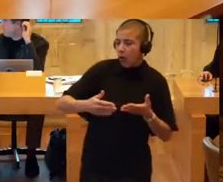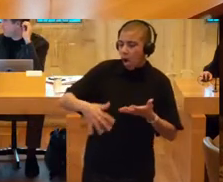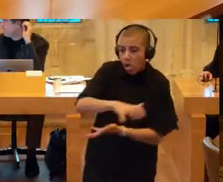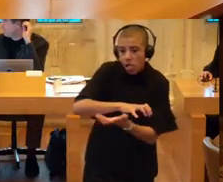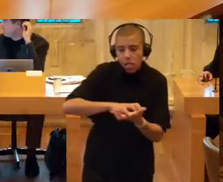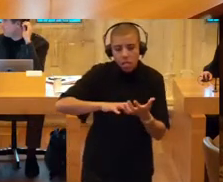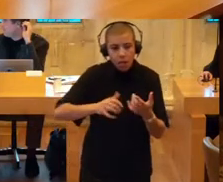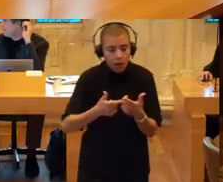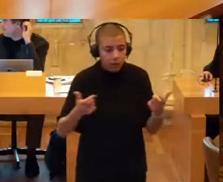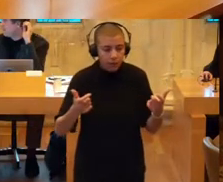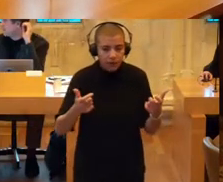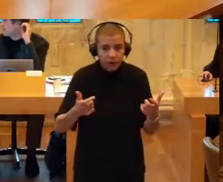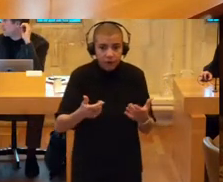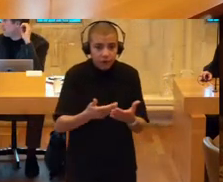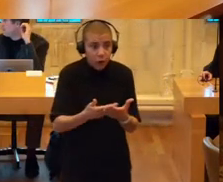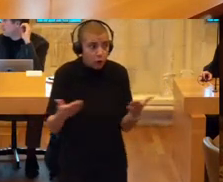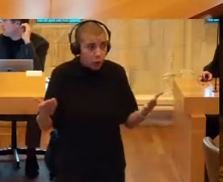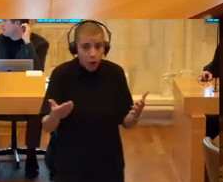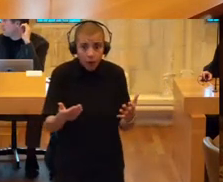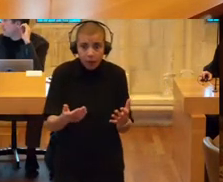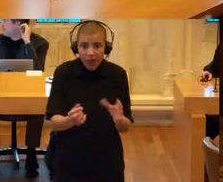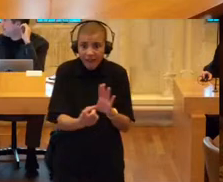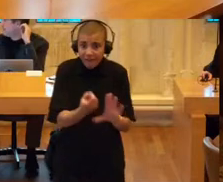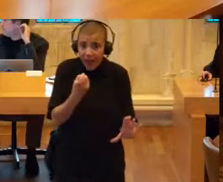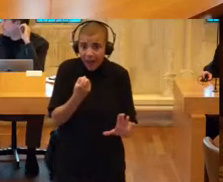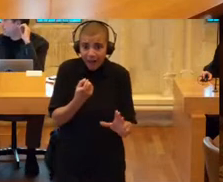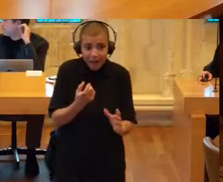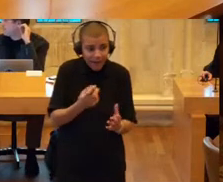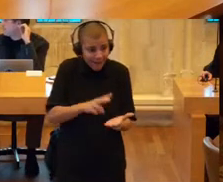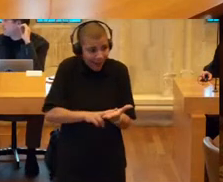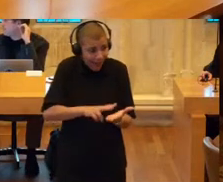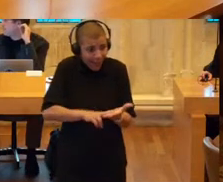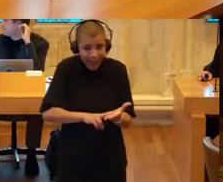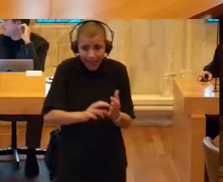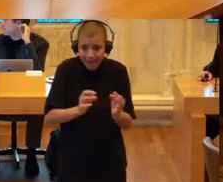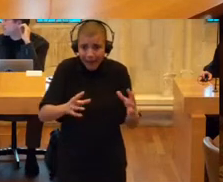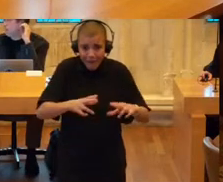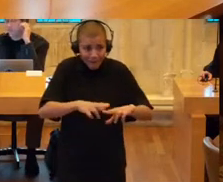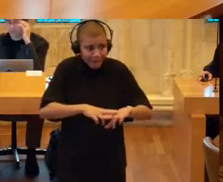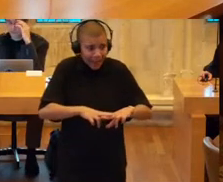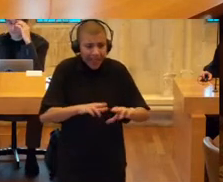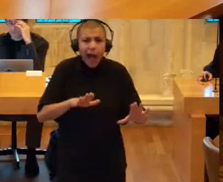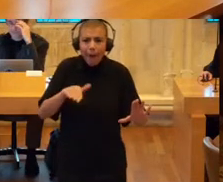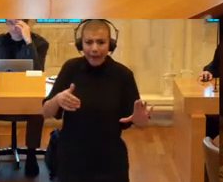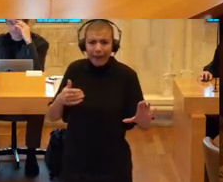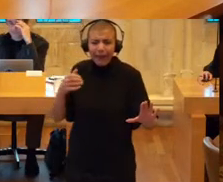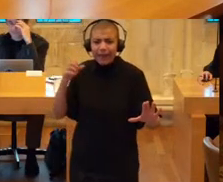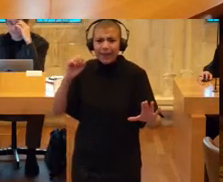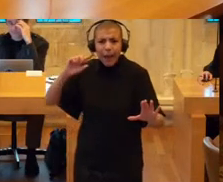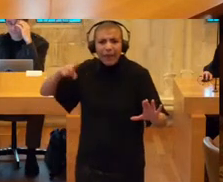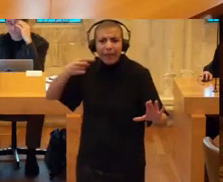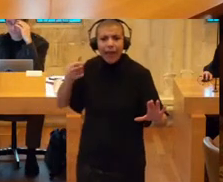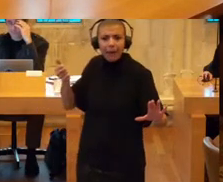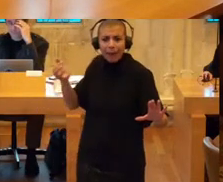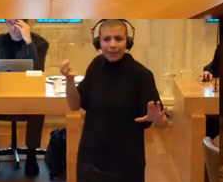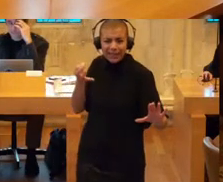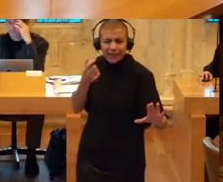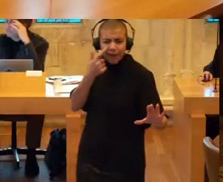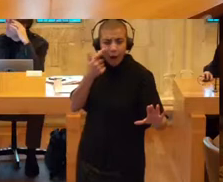de véracité. Je vais laisser Camille l'illustrer. Les choses qui sont vraies, c'est qu'effectivement le bâtiment CA est